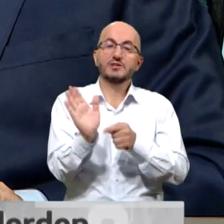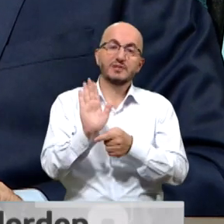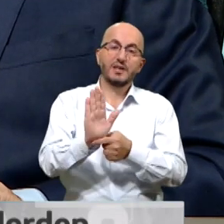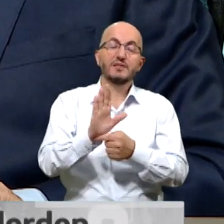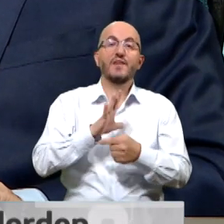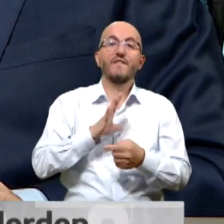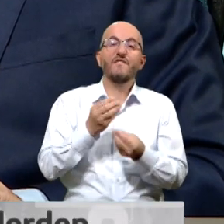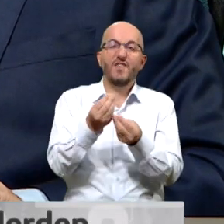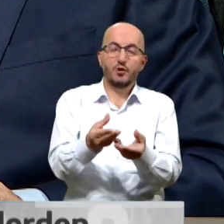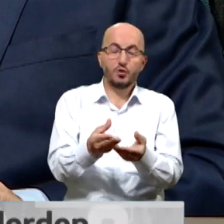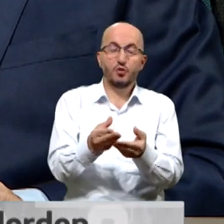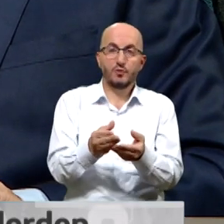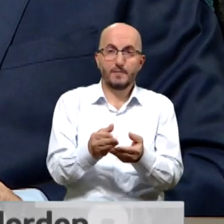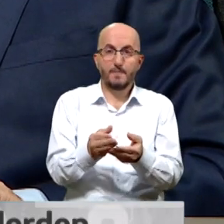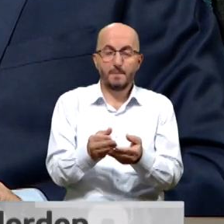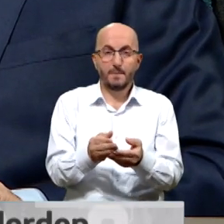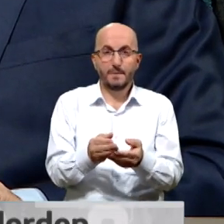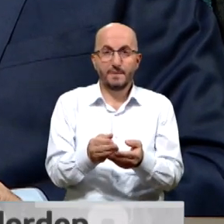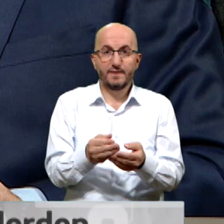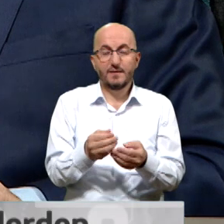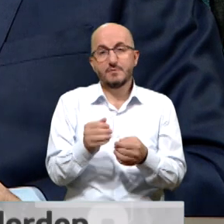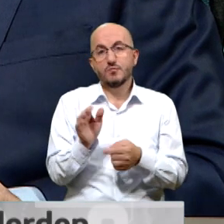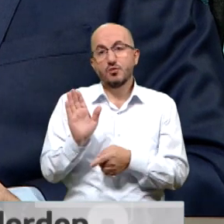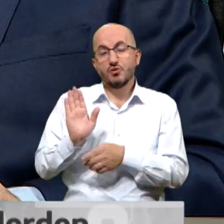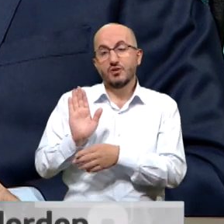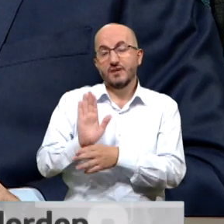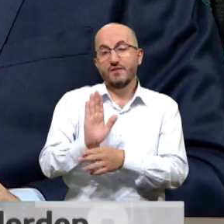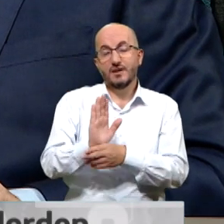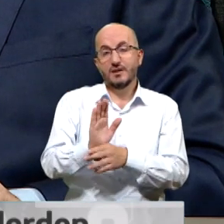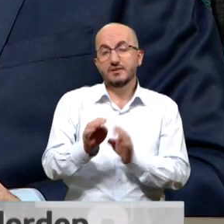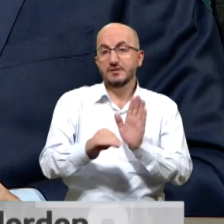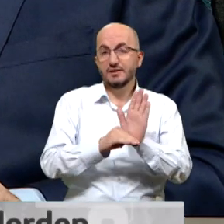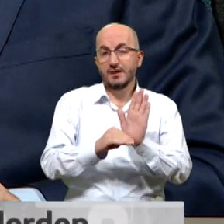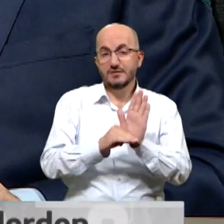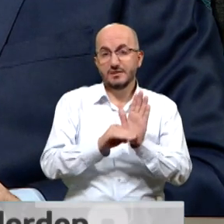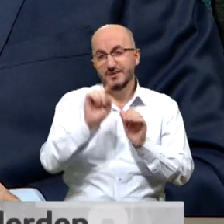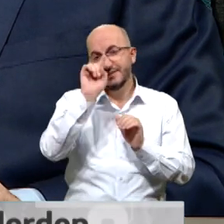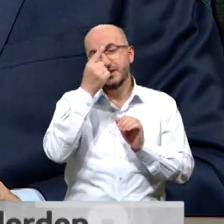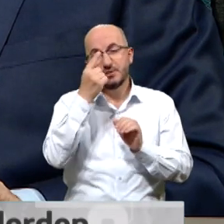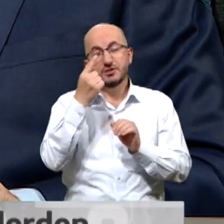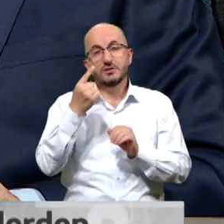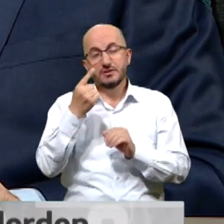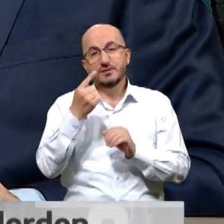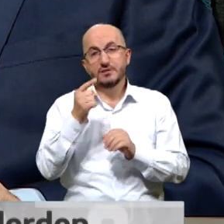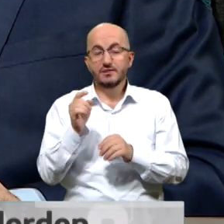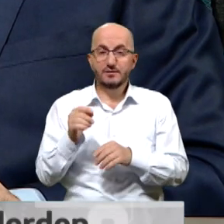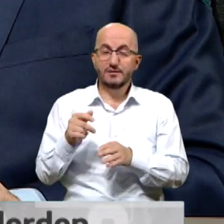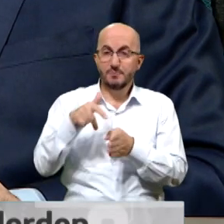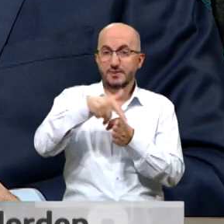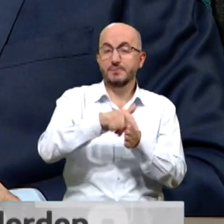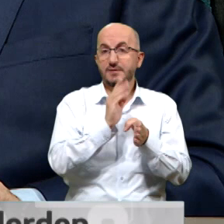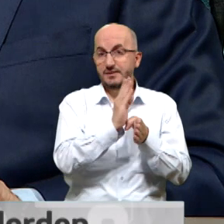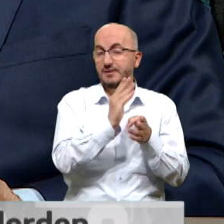Bu refakat kartını tek başına kullanabilir mi? Yani çocuk yanımızda değil, herhangi birine refakat etmiyor. Kendisi bir yerden bir yere